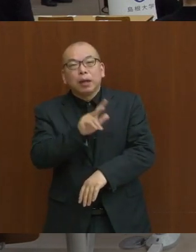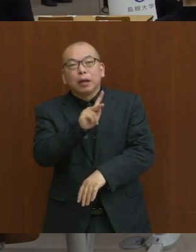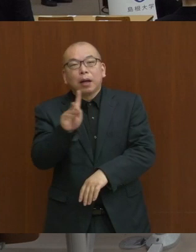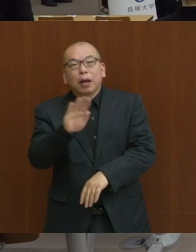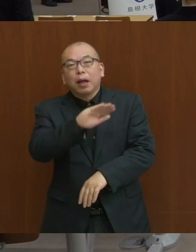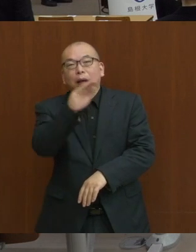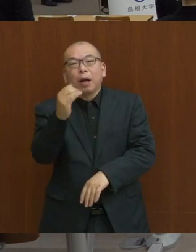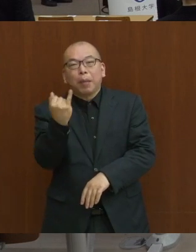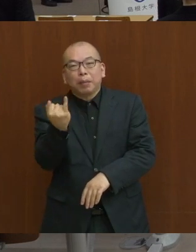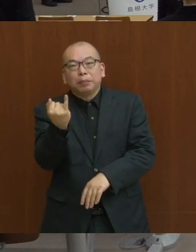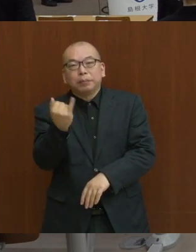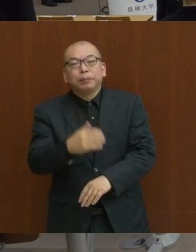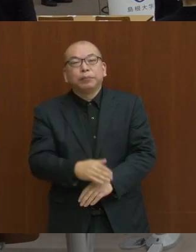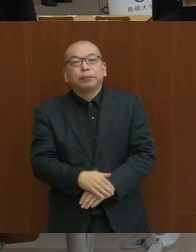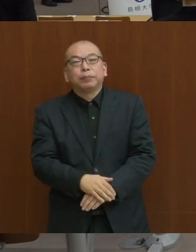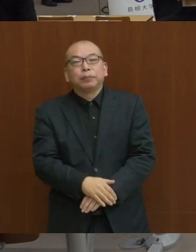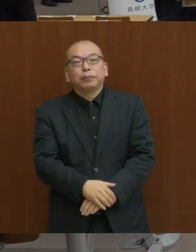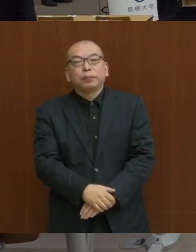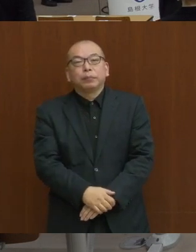はい、